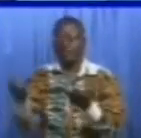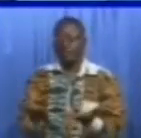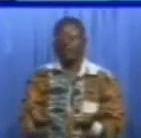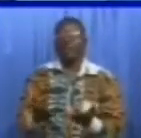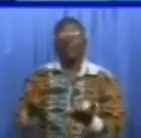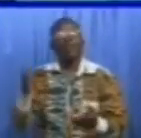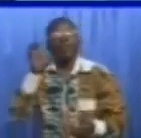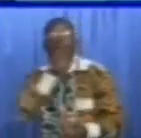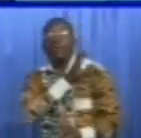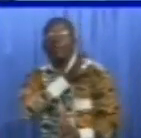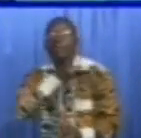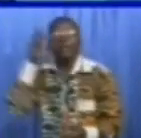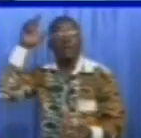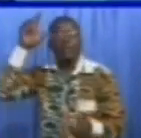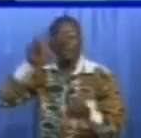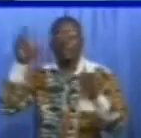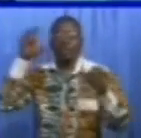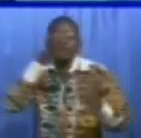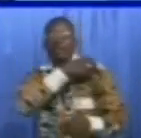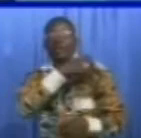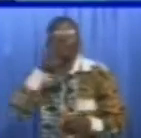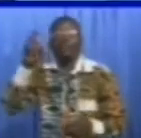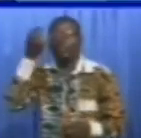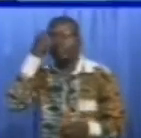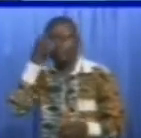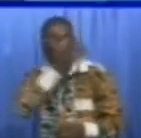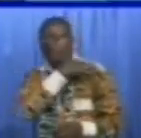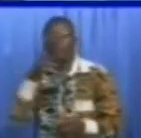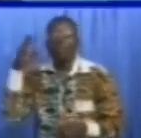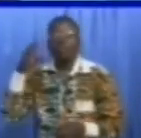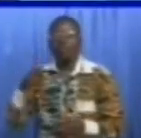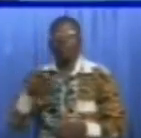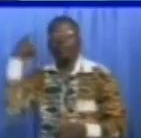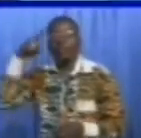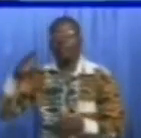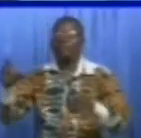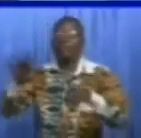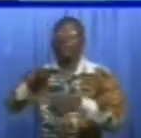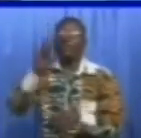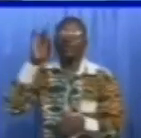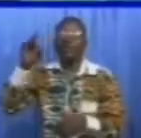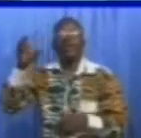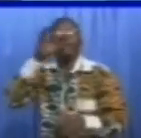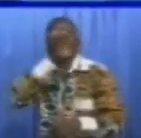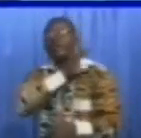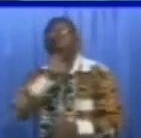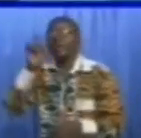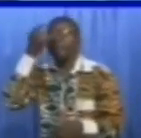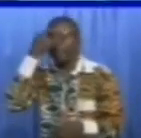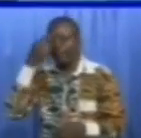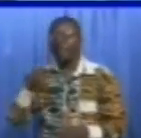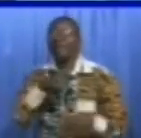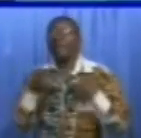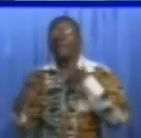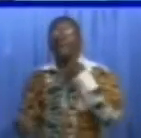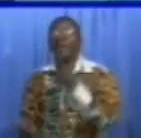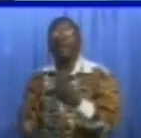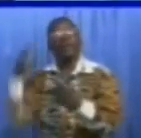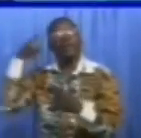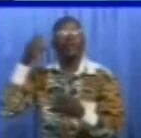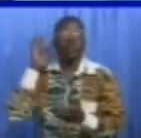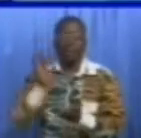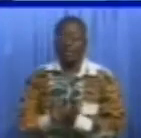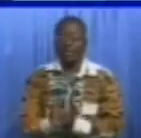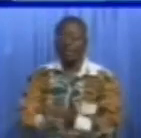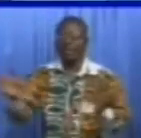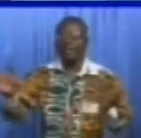colonel Lamizana, chef d'état-major qui jouait les médiateurs, va se retrouver chef d'état. Et Bassolma Bazier, le secrétaire général de